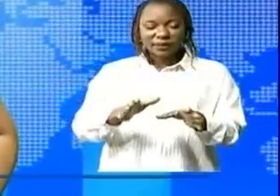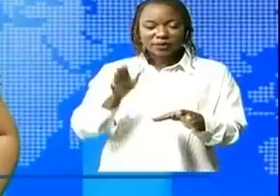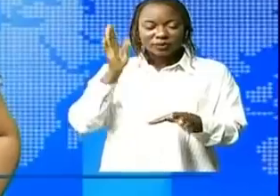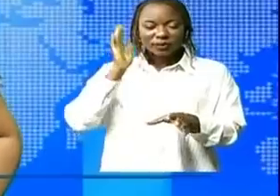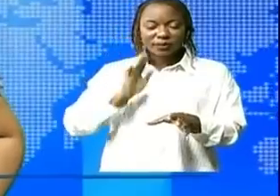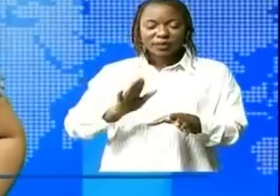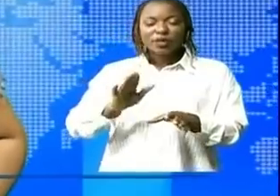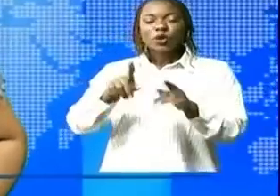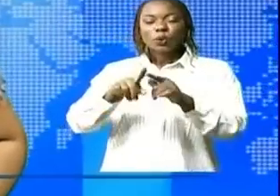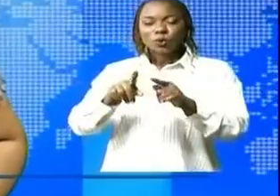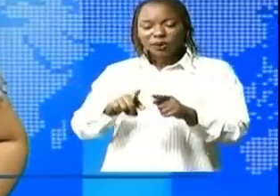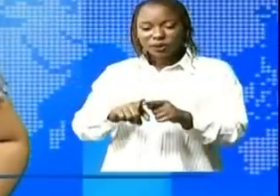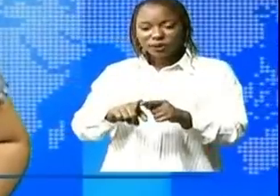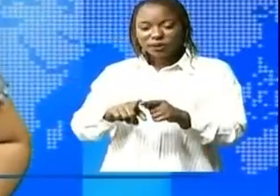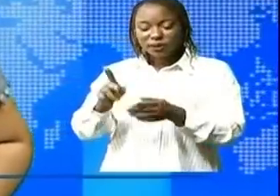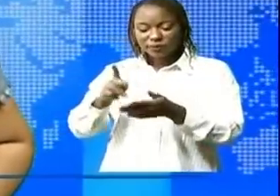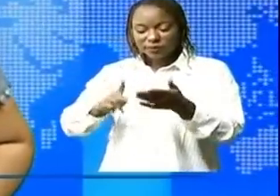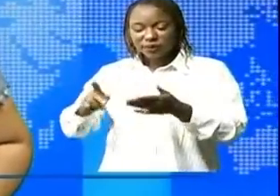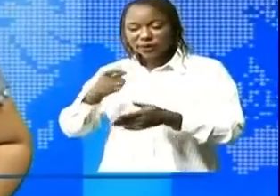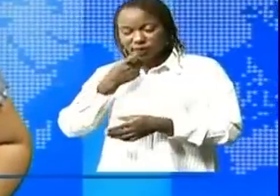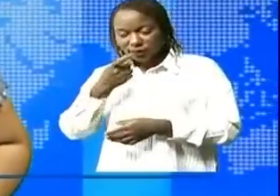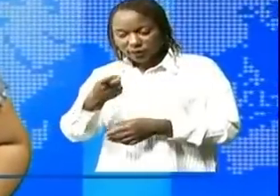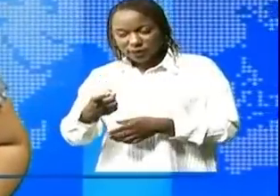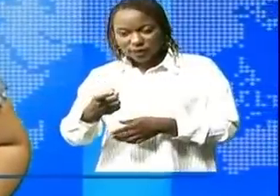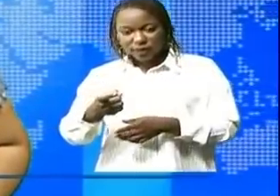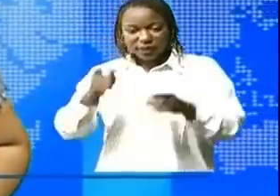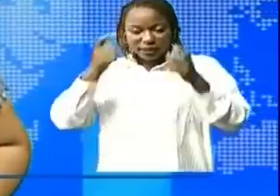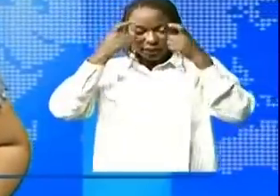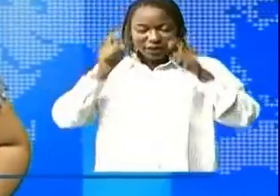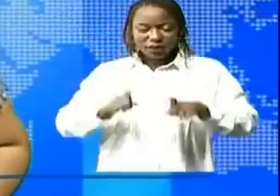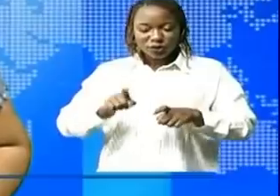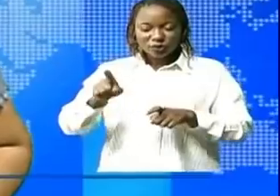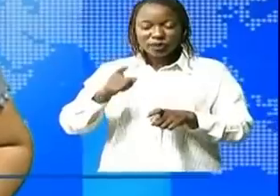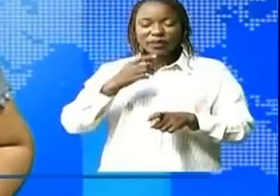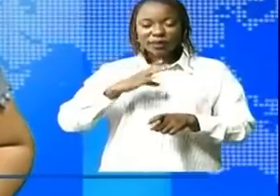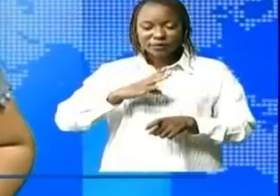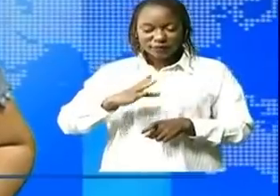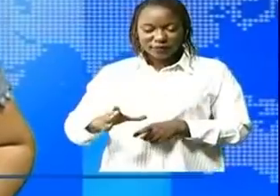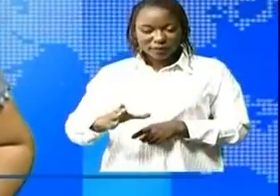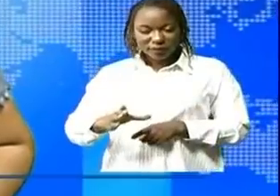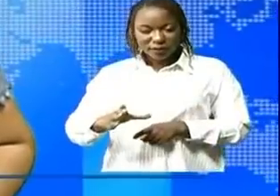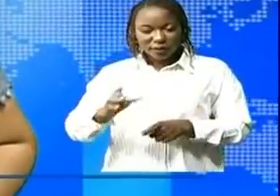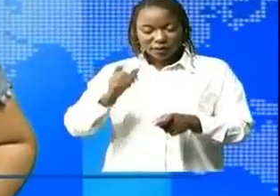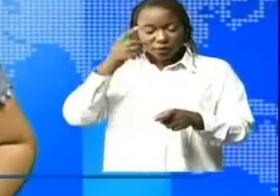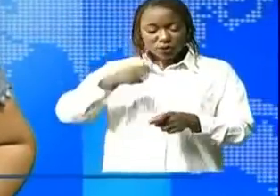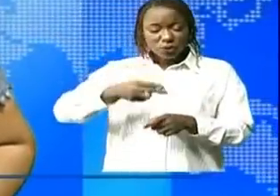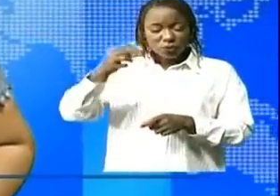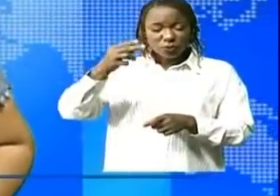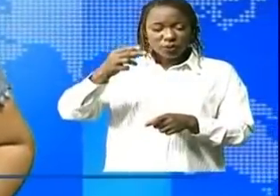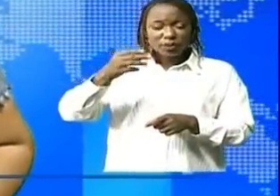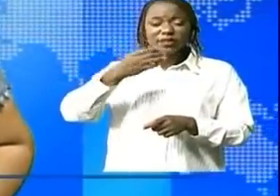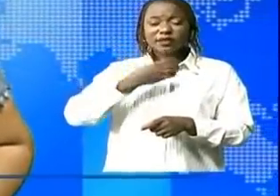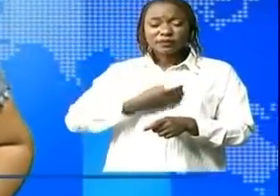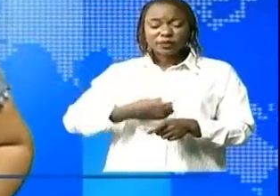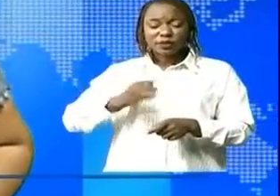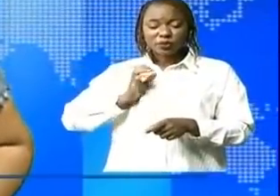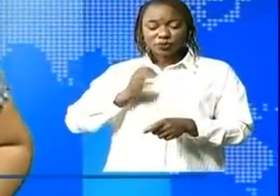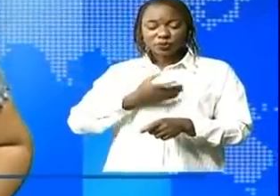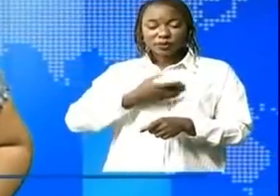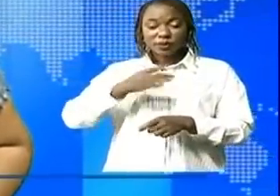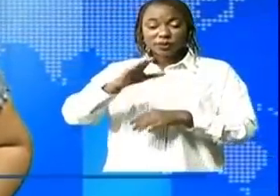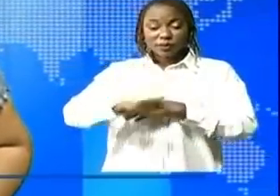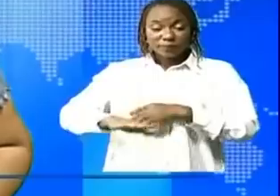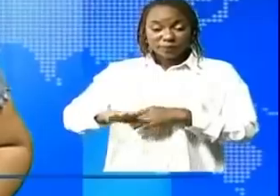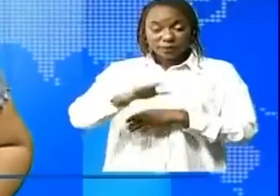le Parti pour l'Action, salue cette décision des hauts magistrats de notre pays et qui, conforme à la